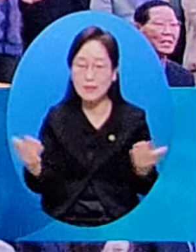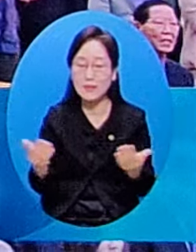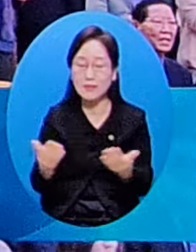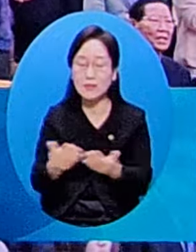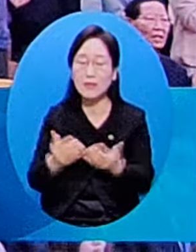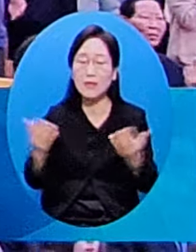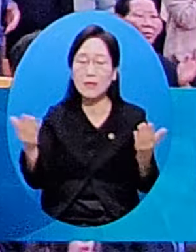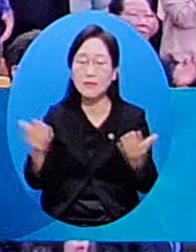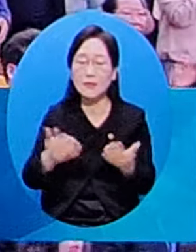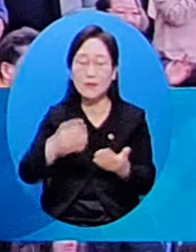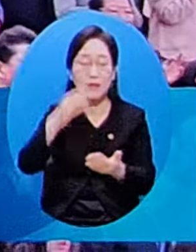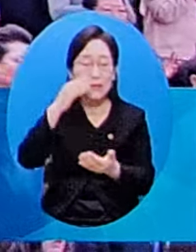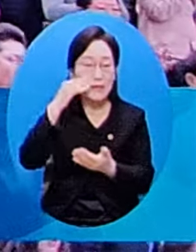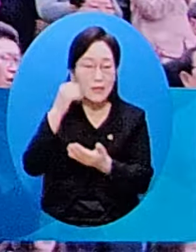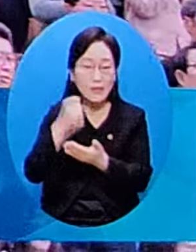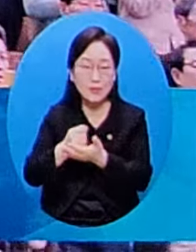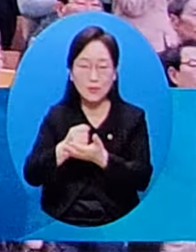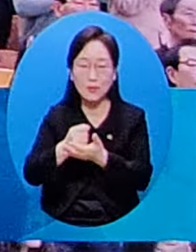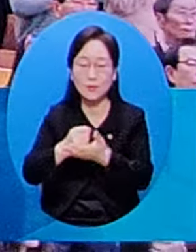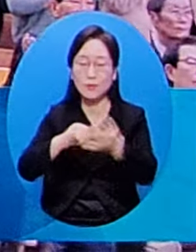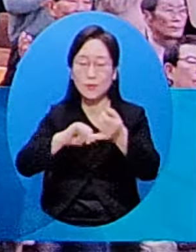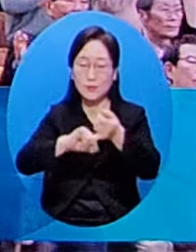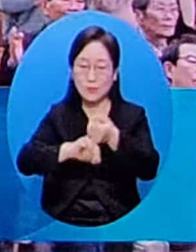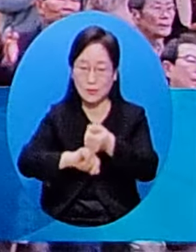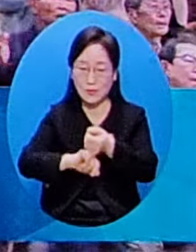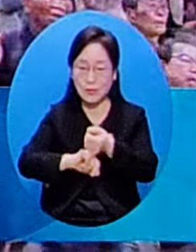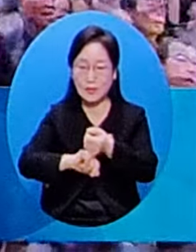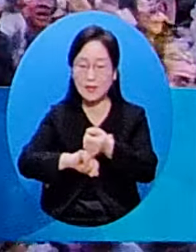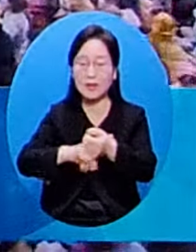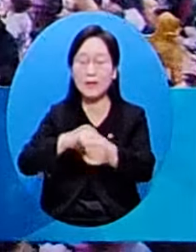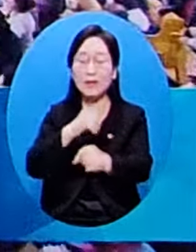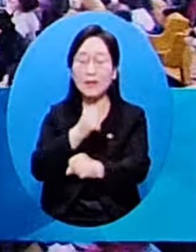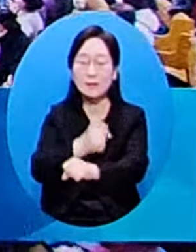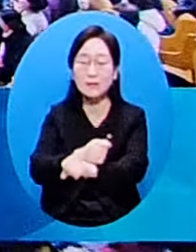만나든지 만사